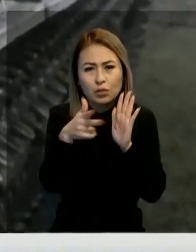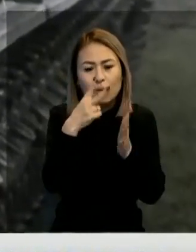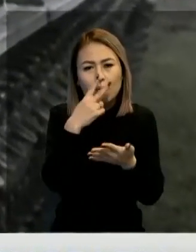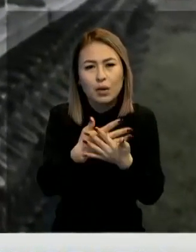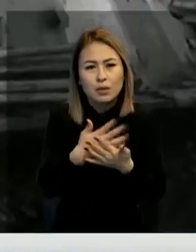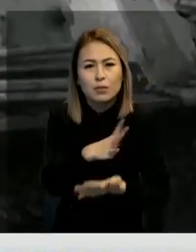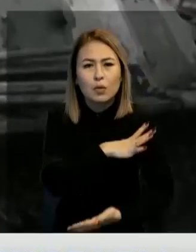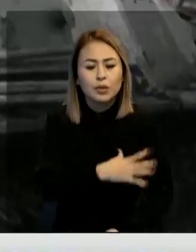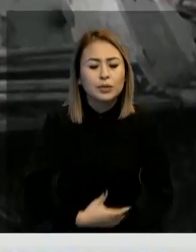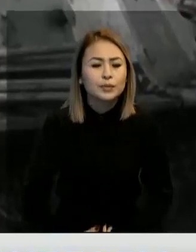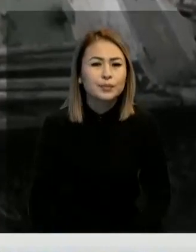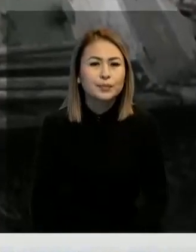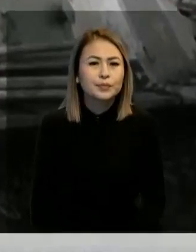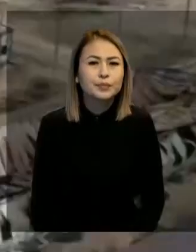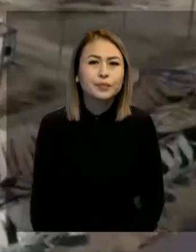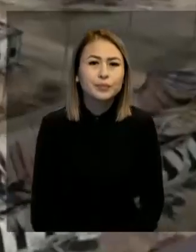көрсетті.